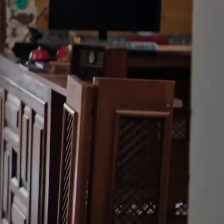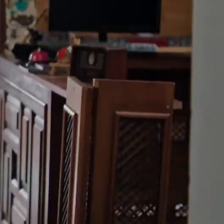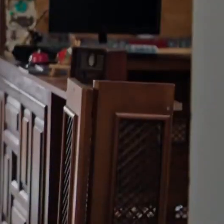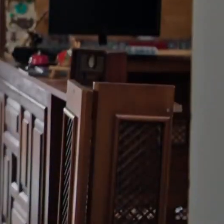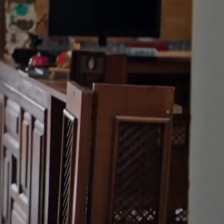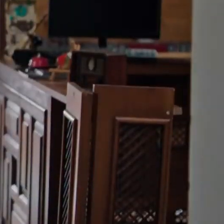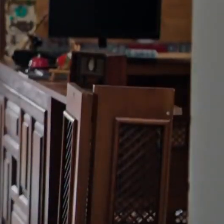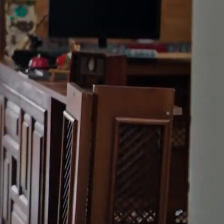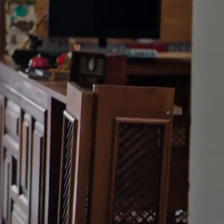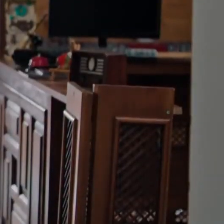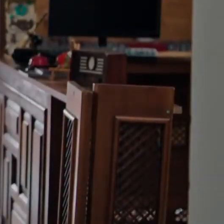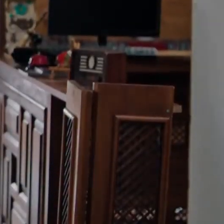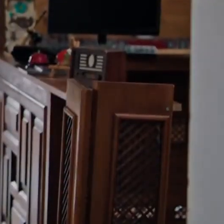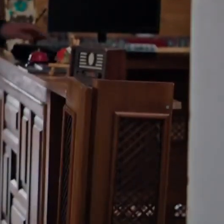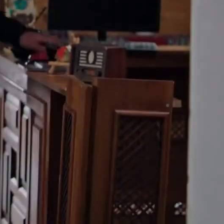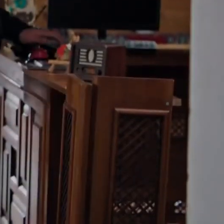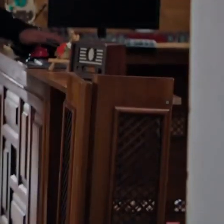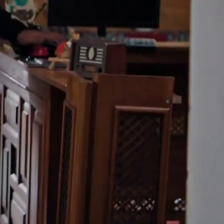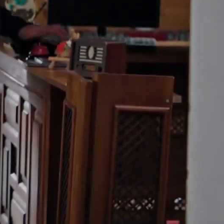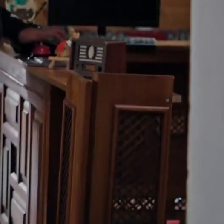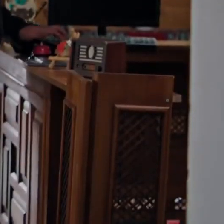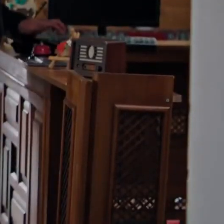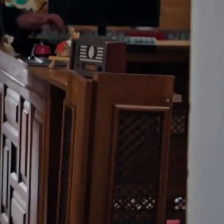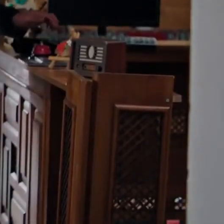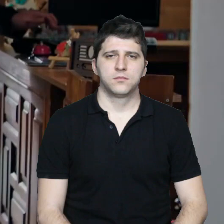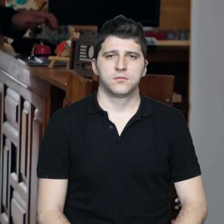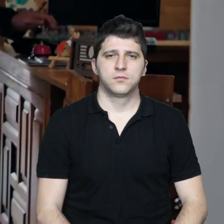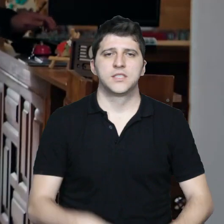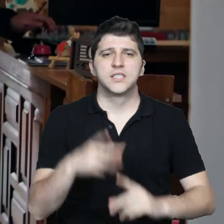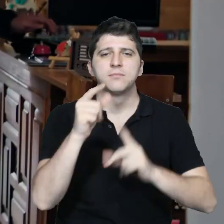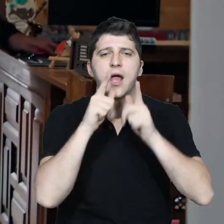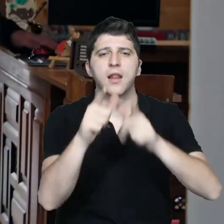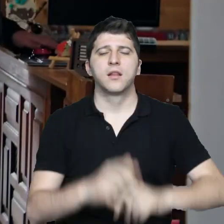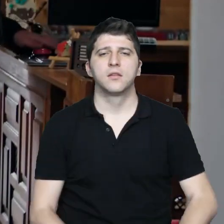Oral Hisar konağında dolanıyor. Elinde 33'lük tesbihi. İsmail!